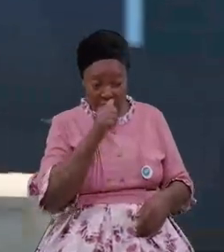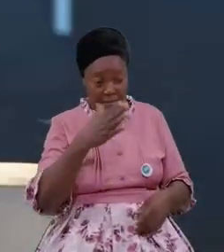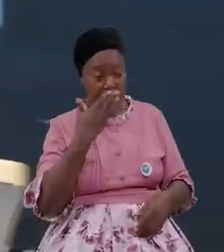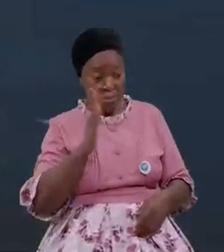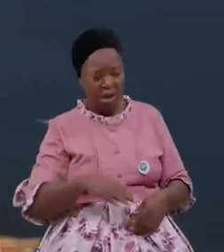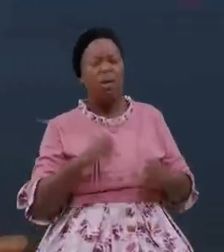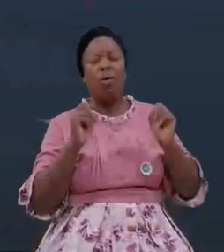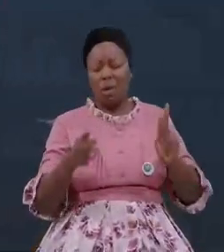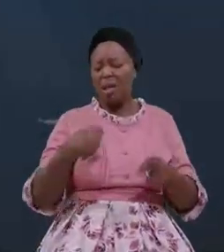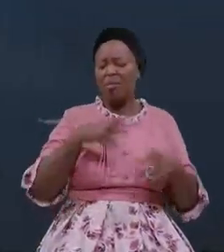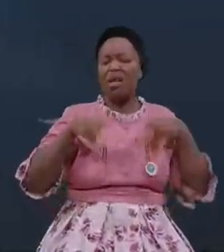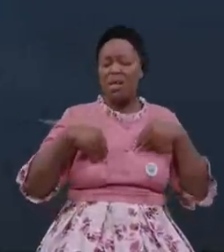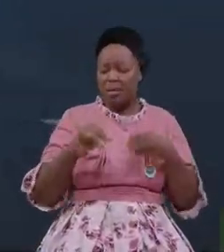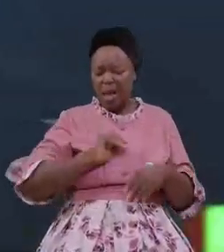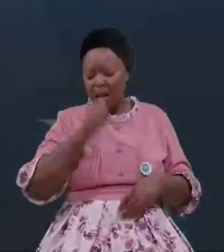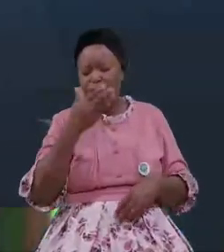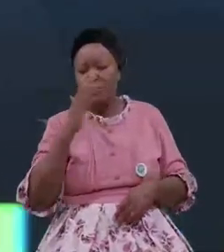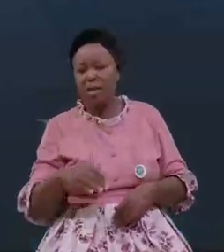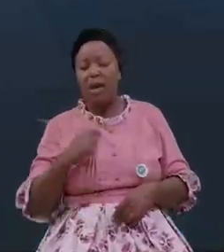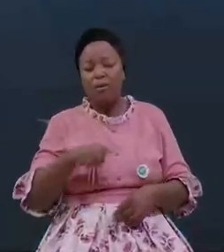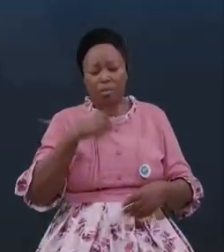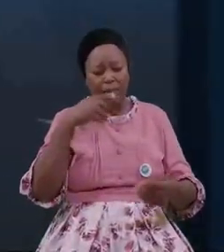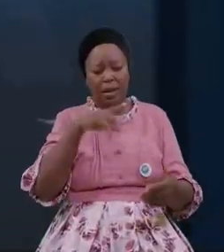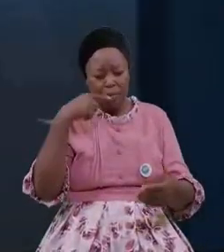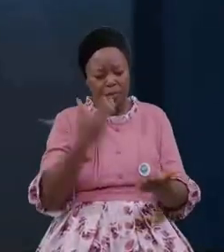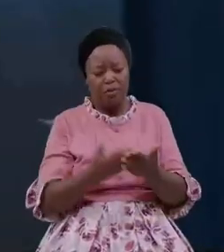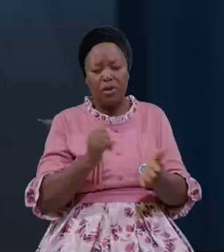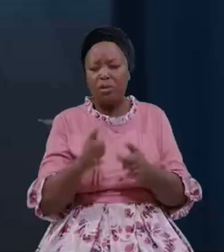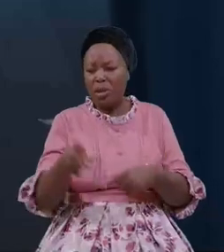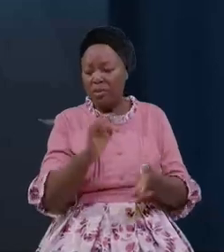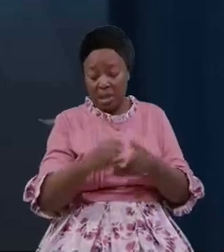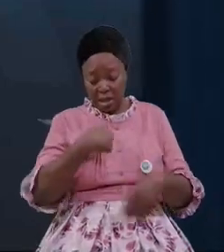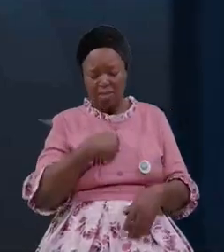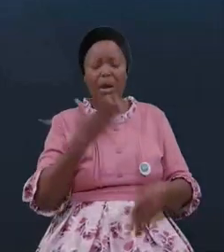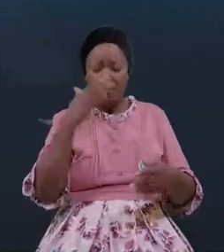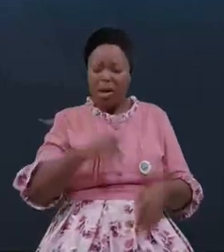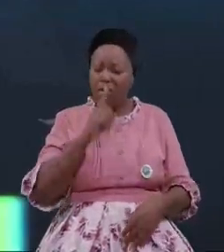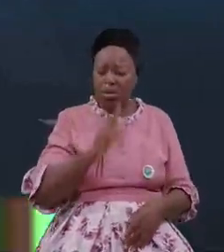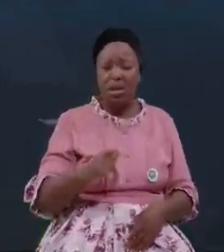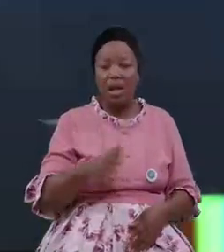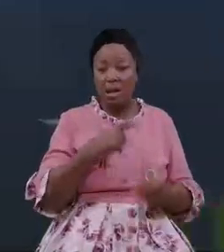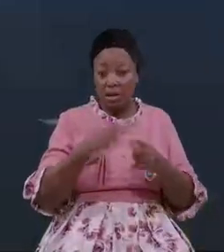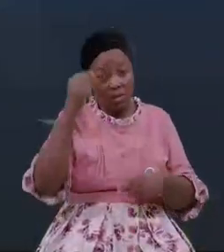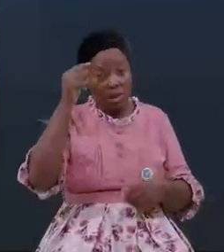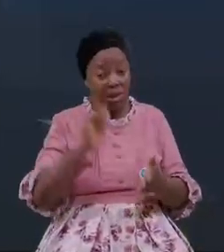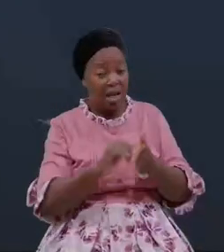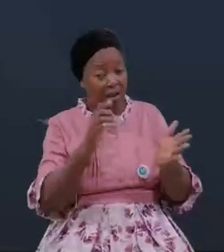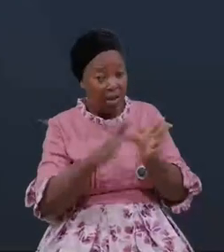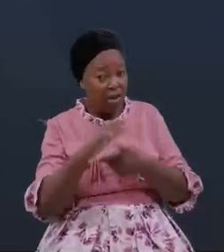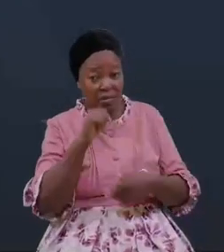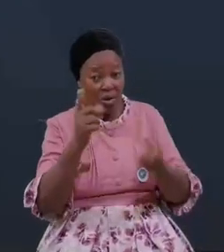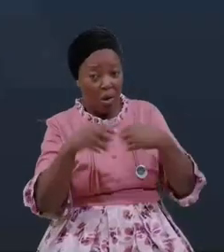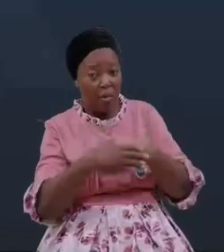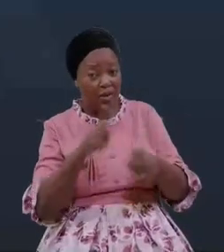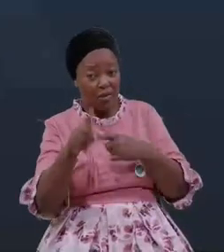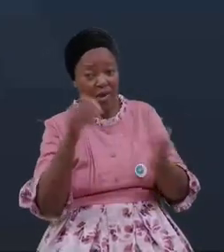c'est ce qu'ils disent NON je vais leur prouver que je suis mauvais et tu crois que Jésus ne va plus